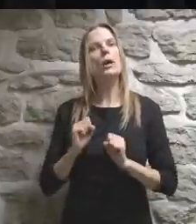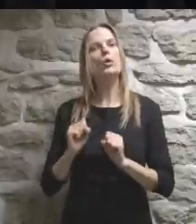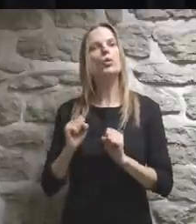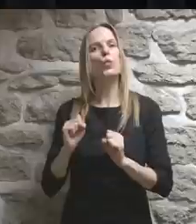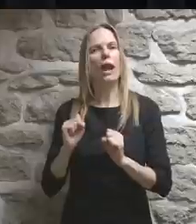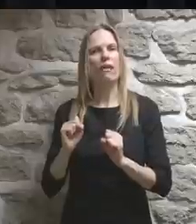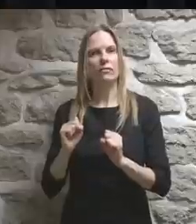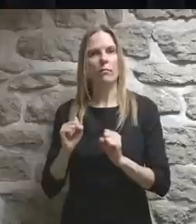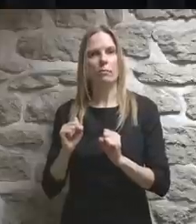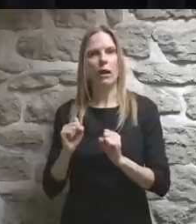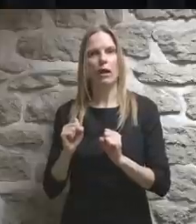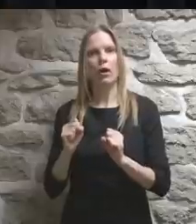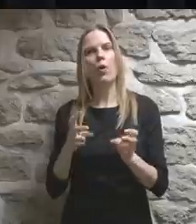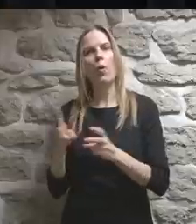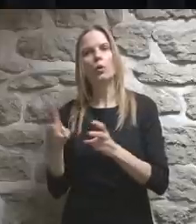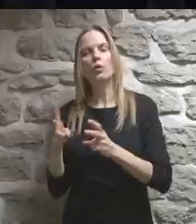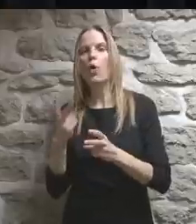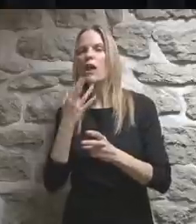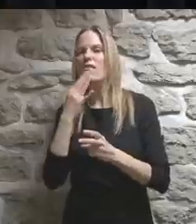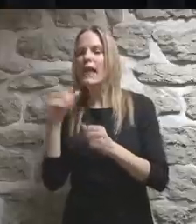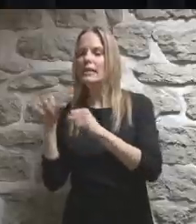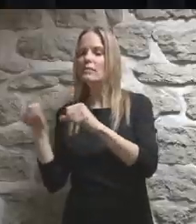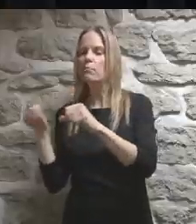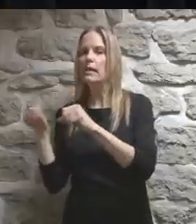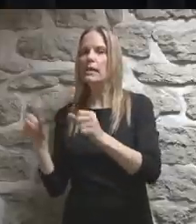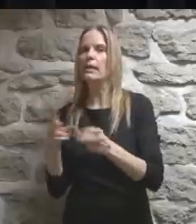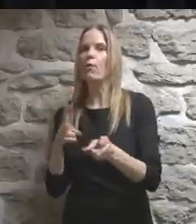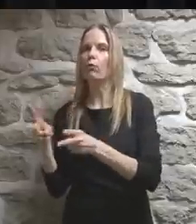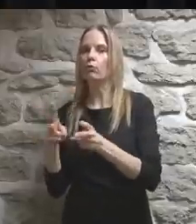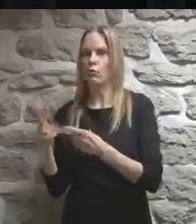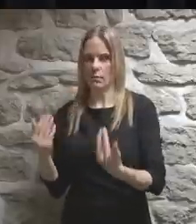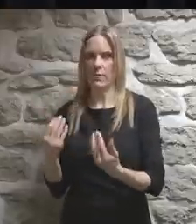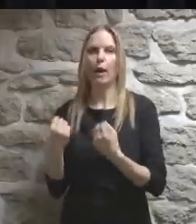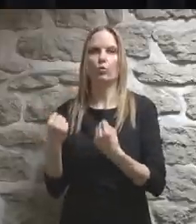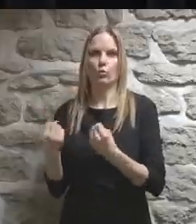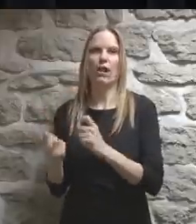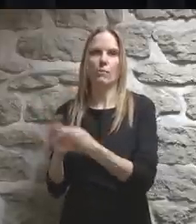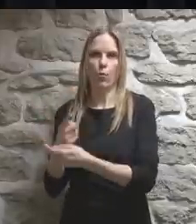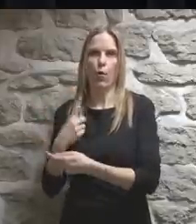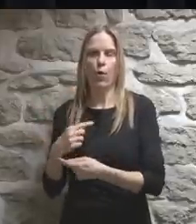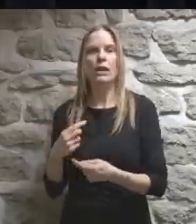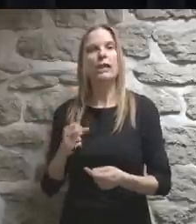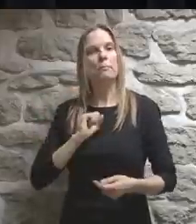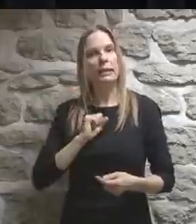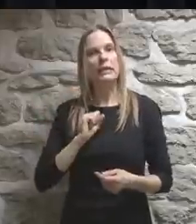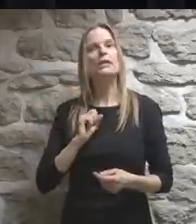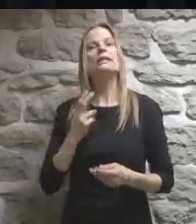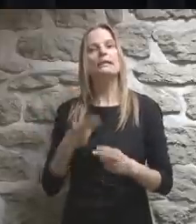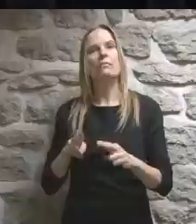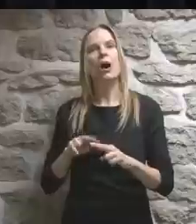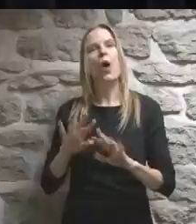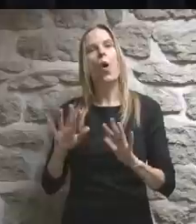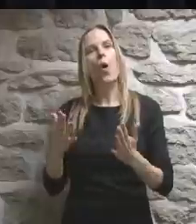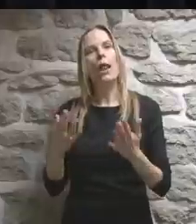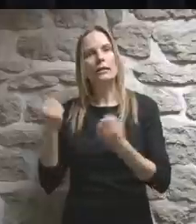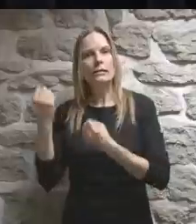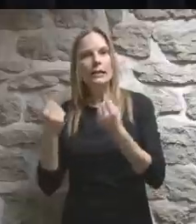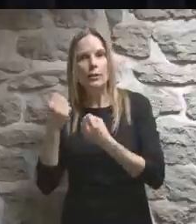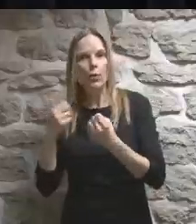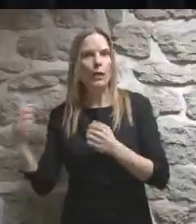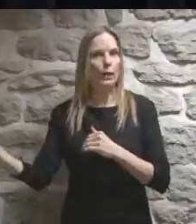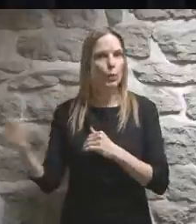siis piirikontrolli meie välispiiril just selle jaoks, et kontrollitakse siis saabuvaid sõidukeid